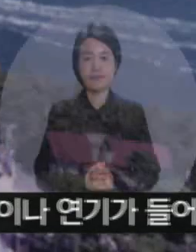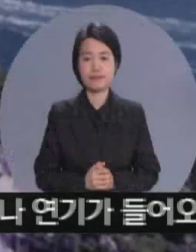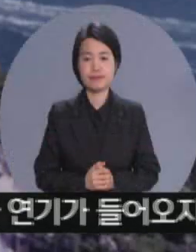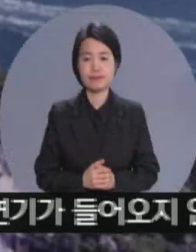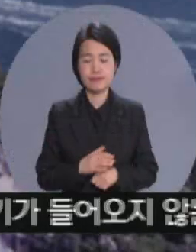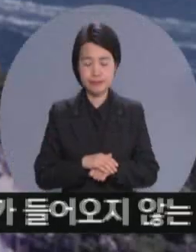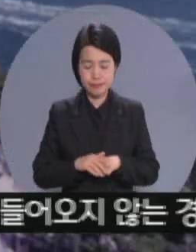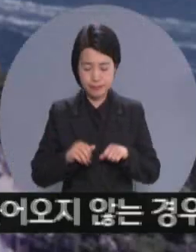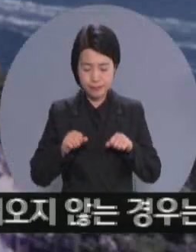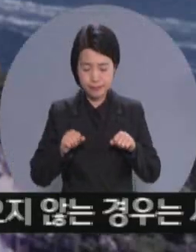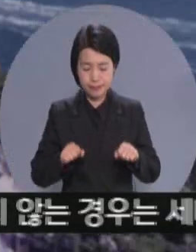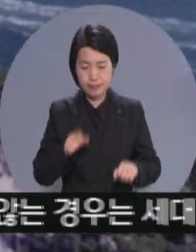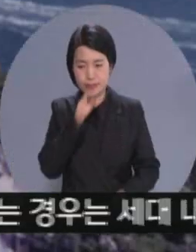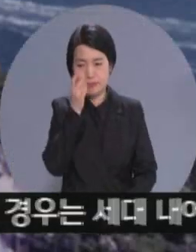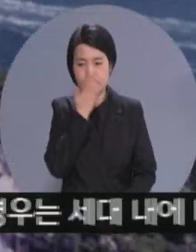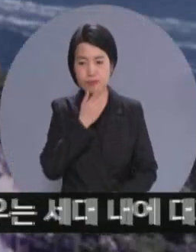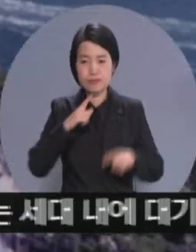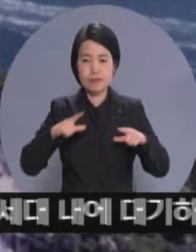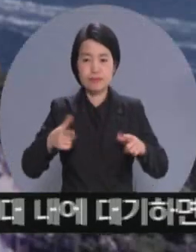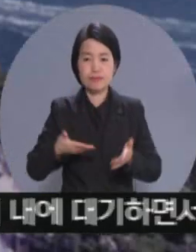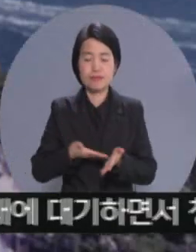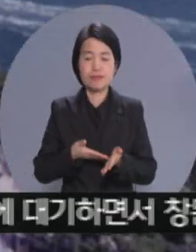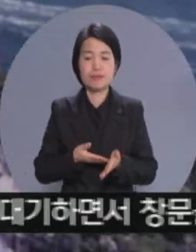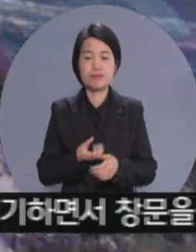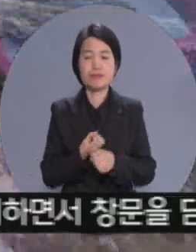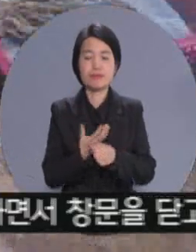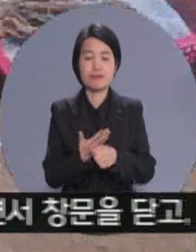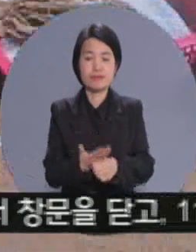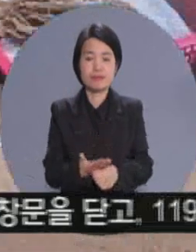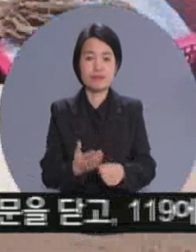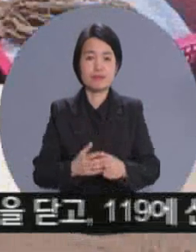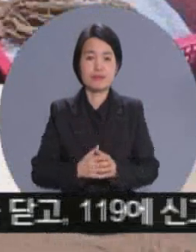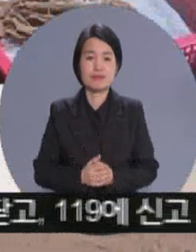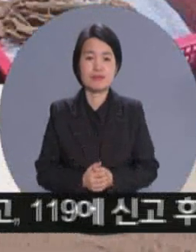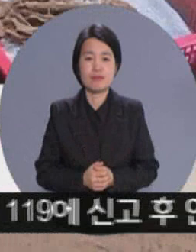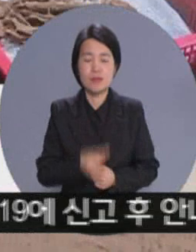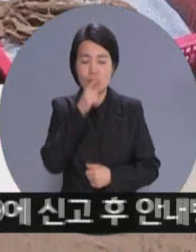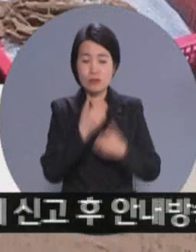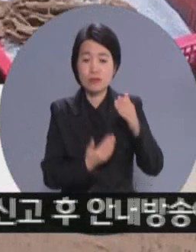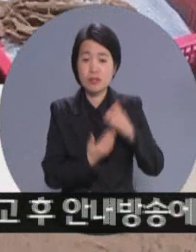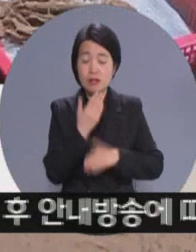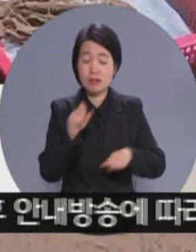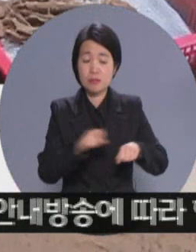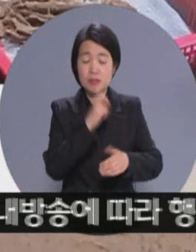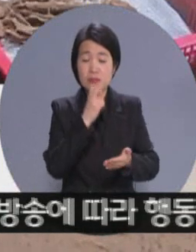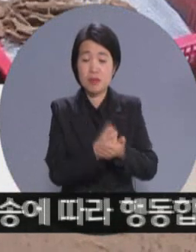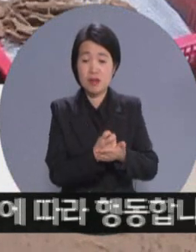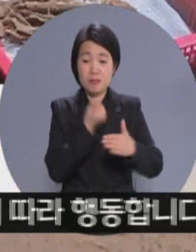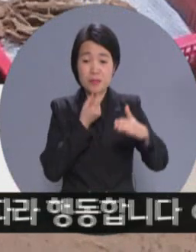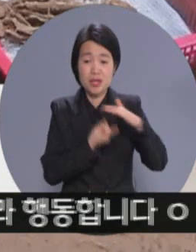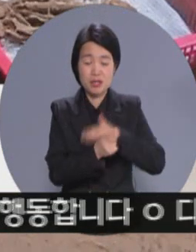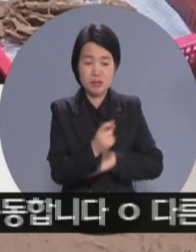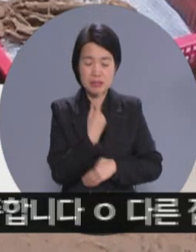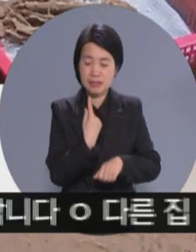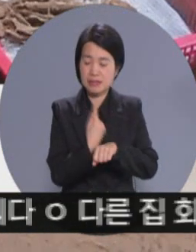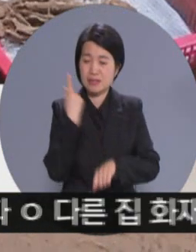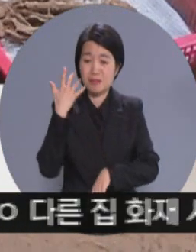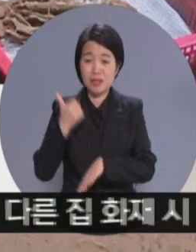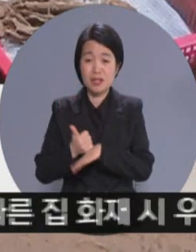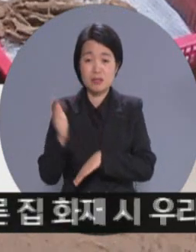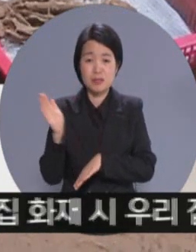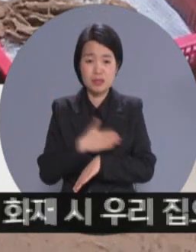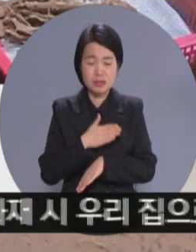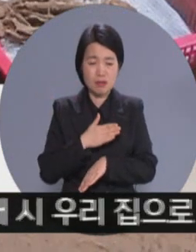여러분 안녕하십니까? 여수 MBC 뉴스데스크입니다. 여순사건 특별법 시행으로 지난해 말부터